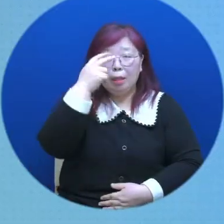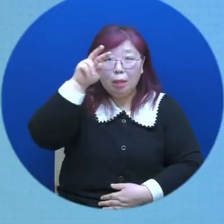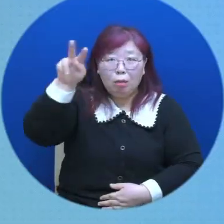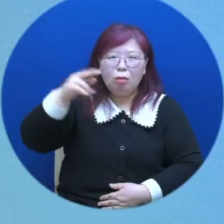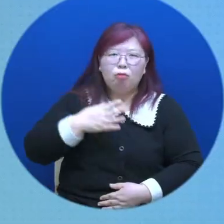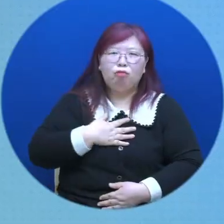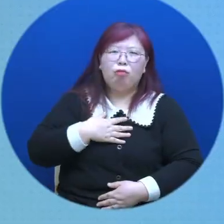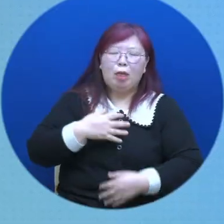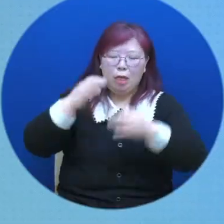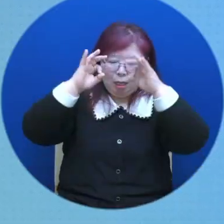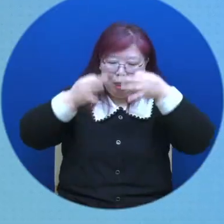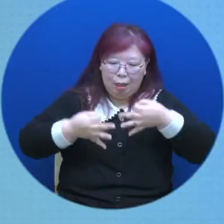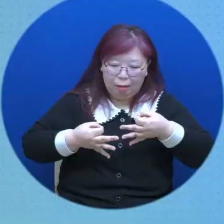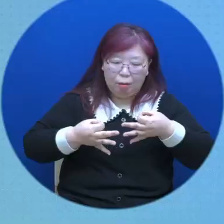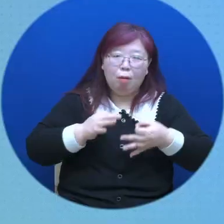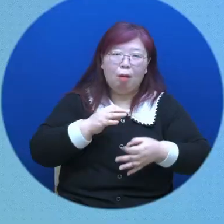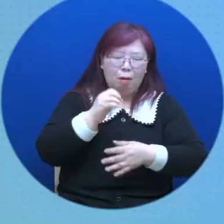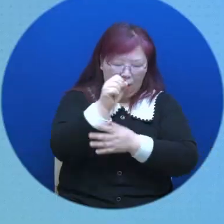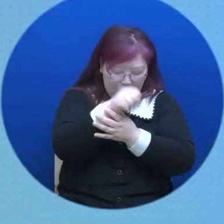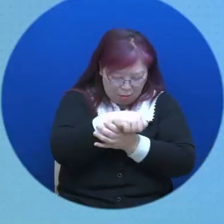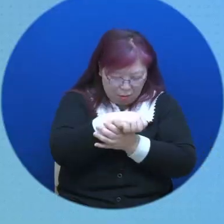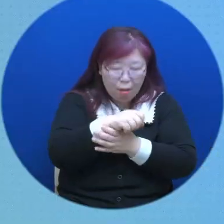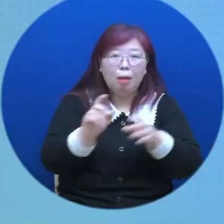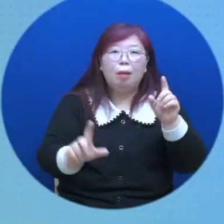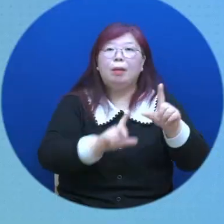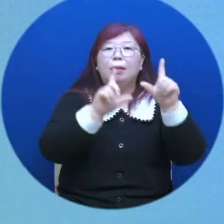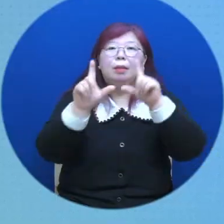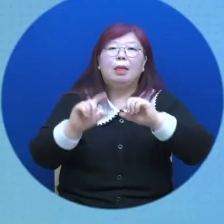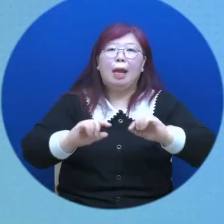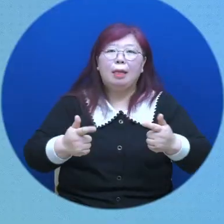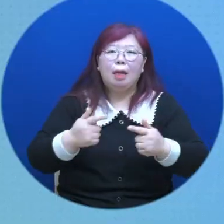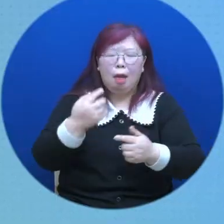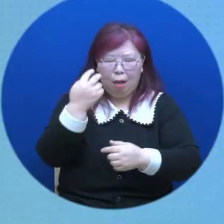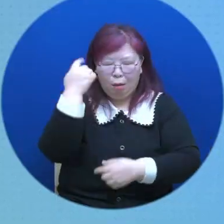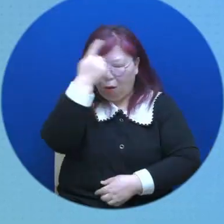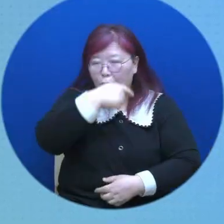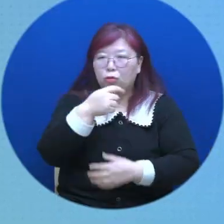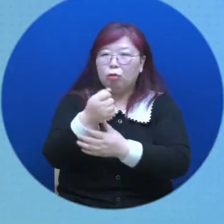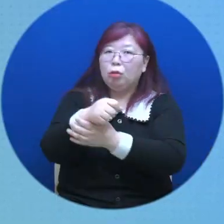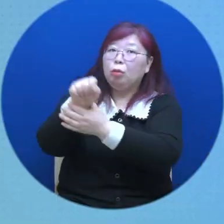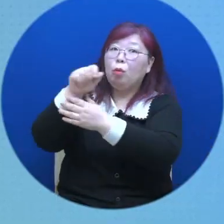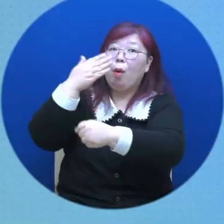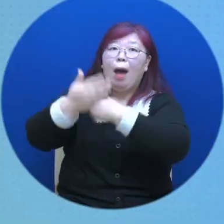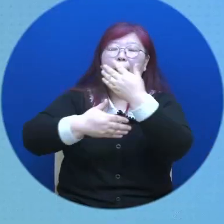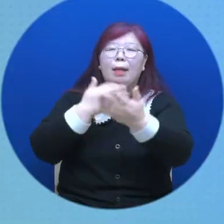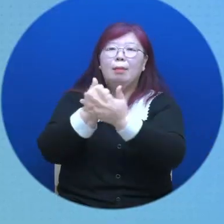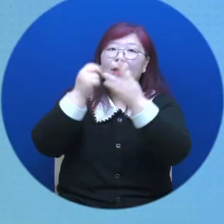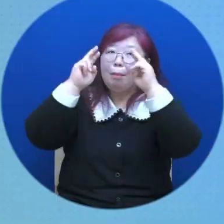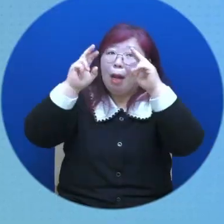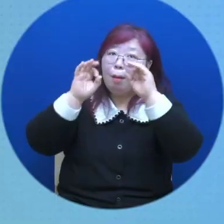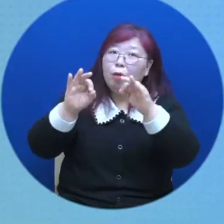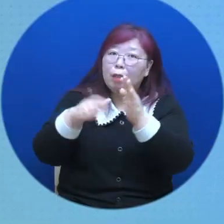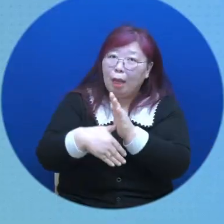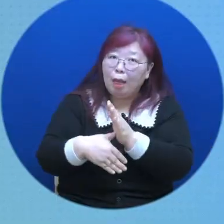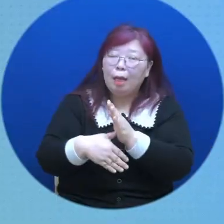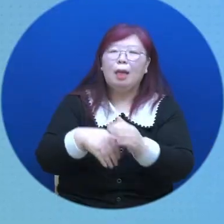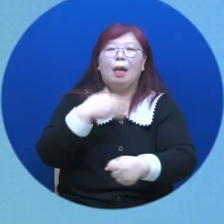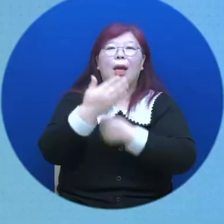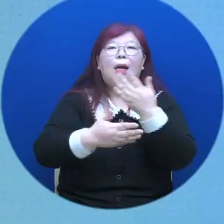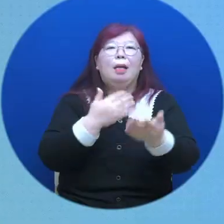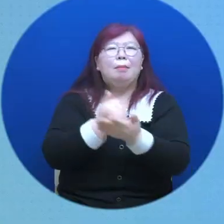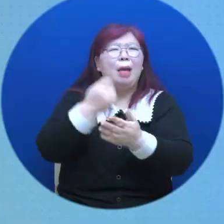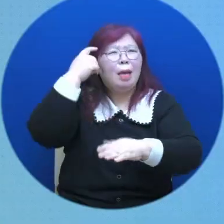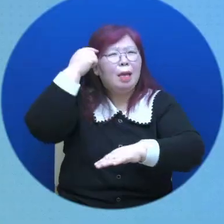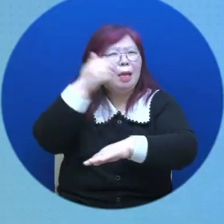아니라 땅에 고개 숙인 자가 아니라 고개를 들고 하나님을 바라보며 하나님께서 우리를 향하여 갖고 있는 하나님의